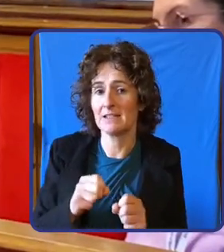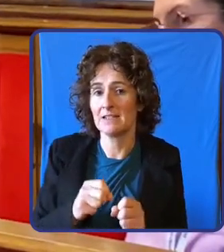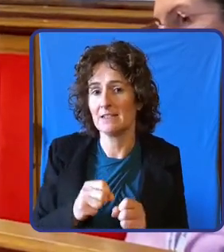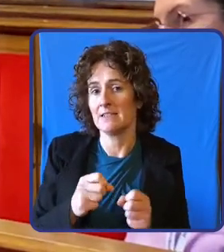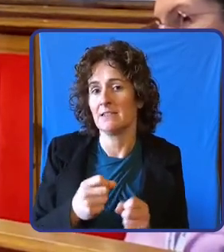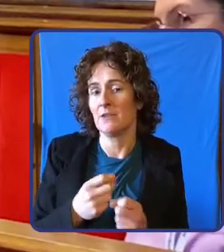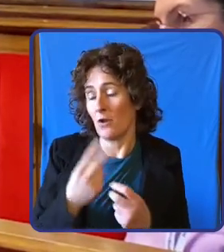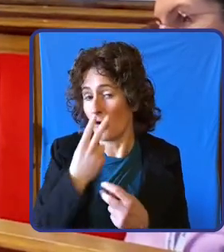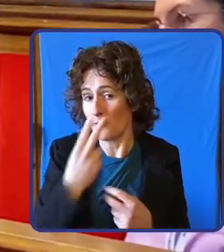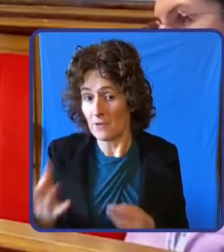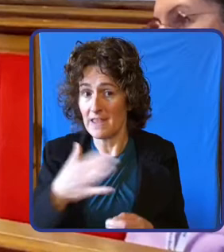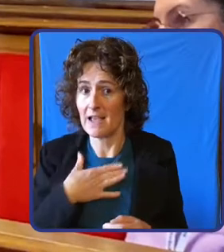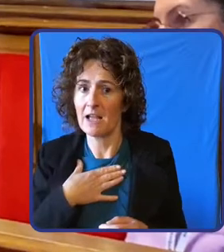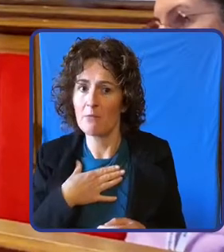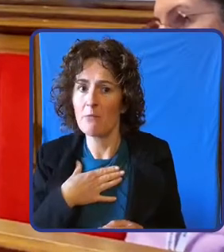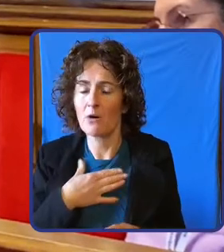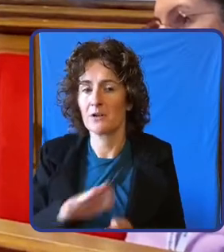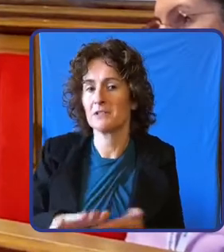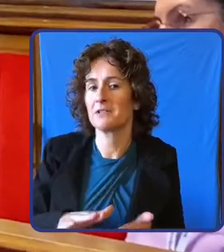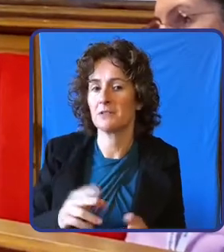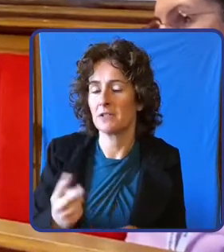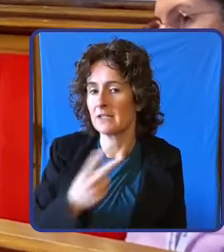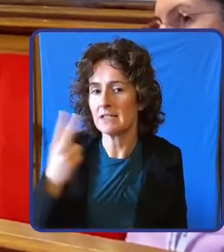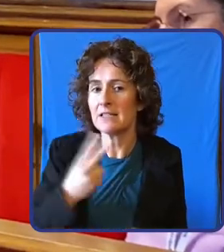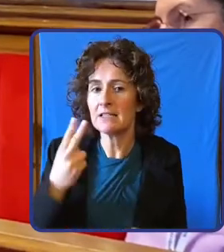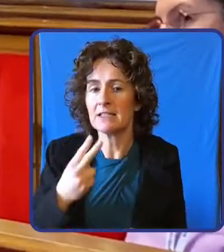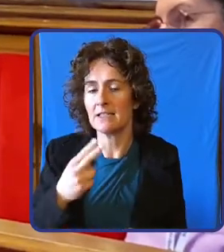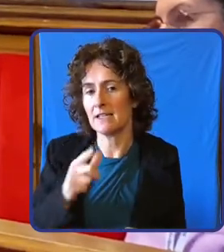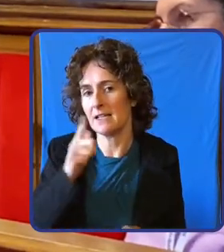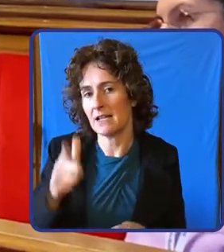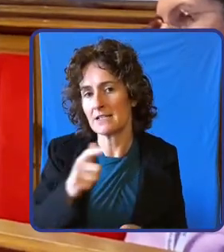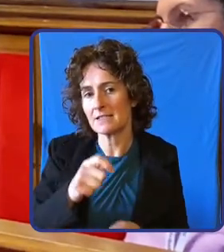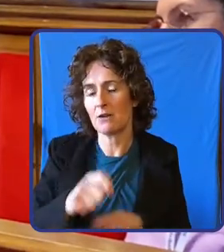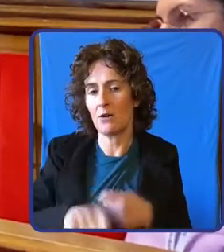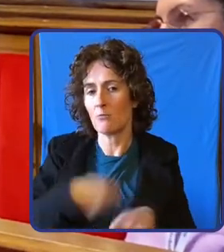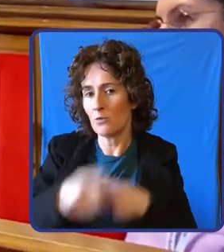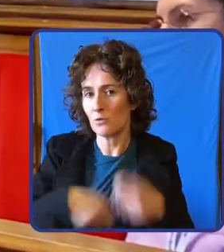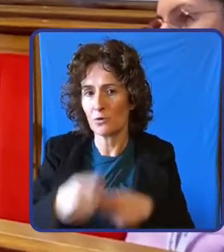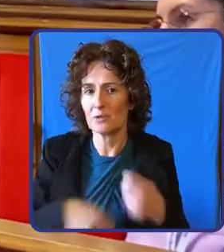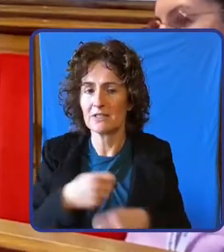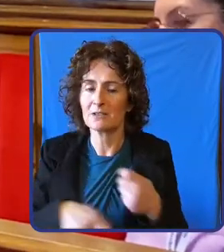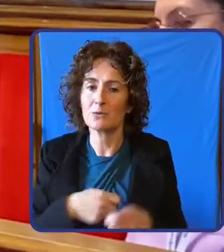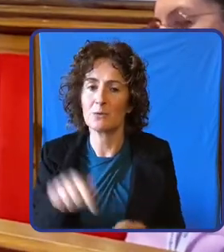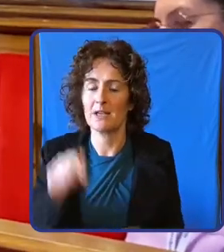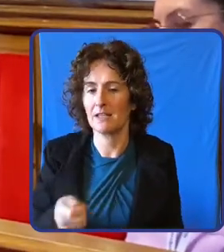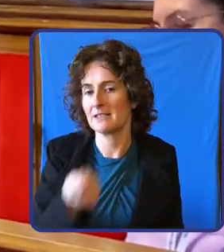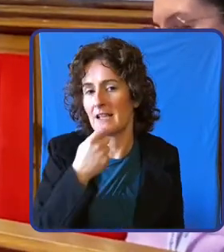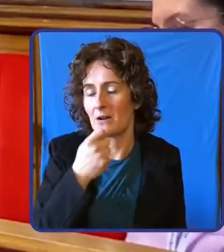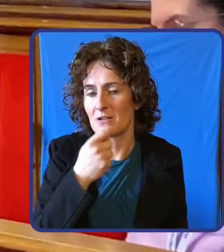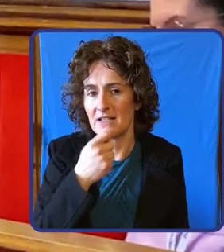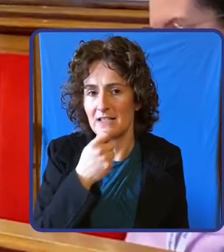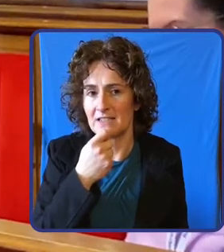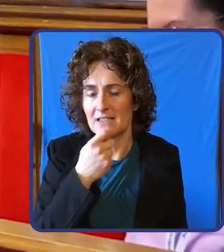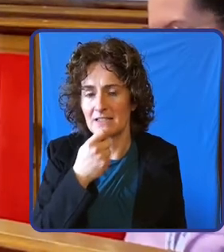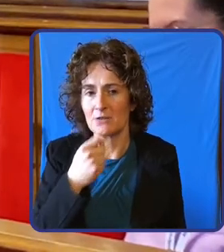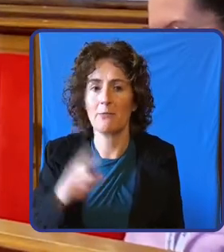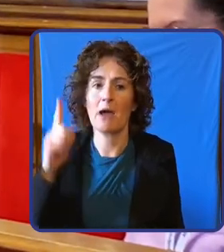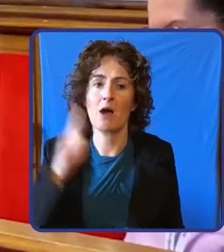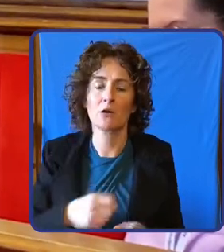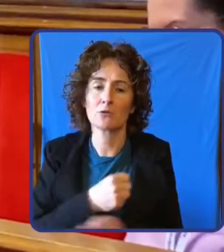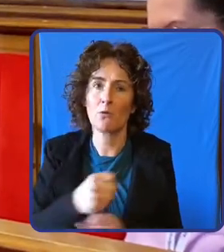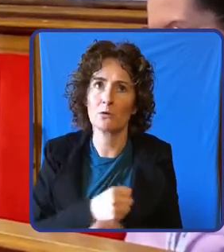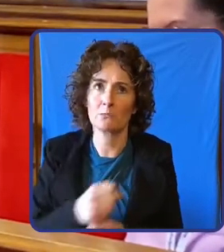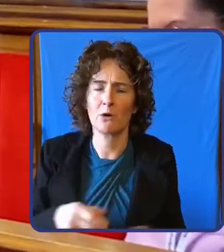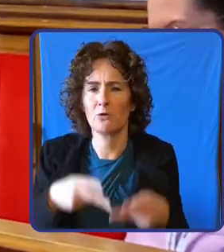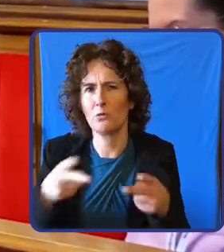rokon fogja üzemeltetni, mert biztos vagyok benne, hogy itt valami ilyesmi van a tapasztalataim alapján. A Tóth Malom utcája is meg